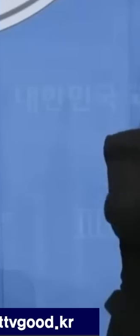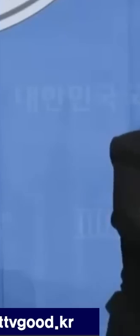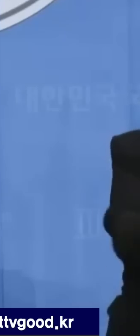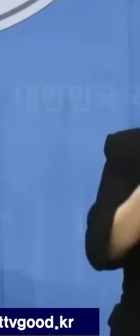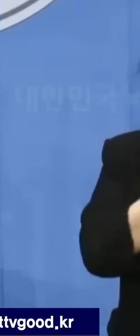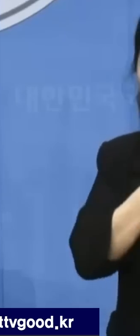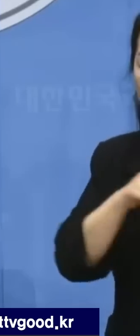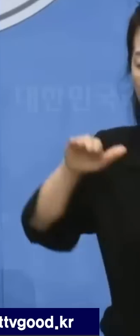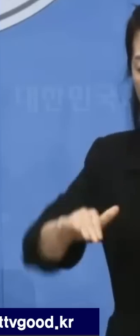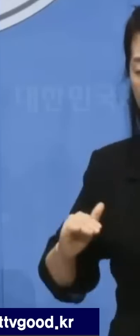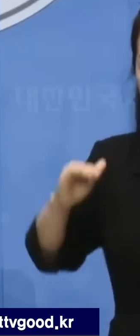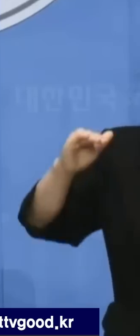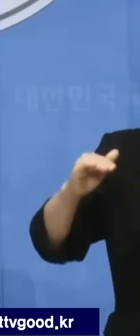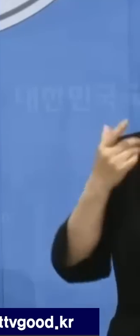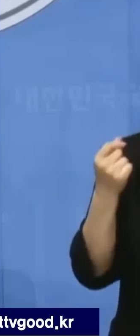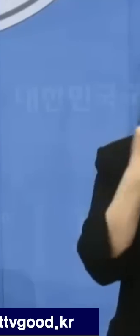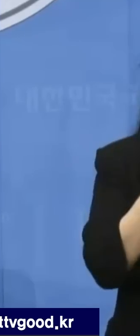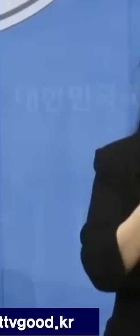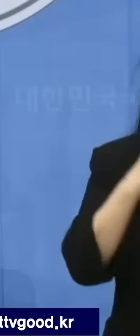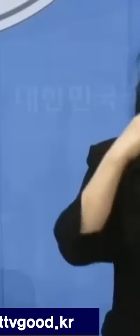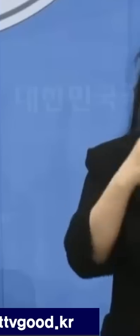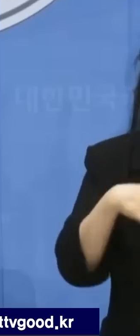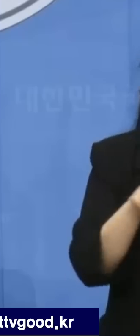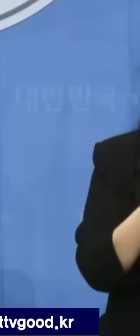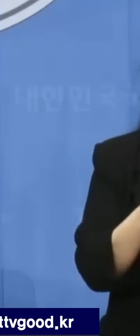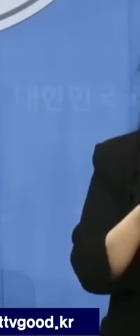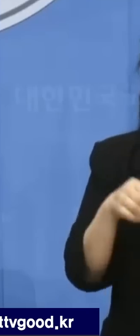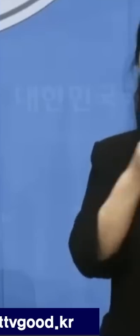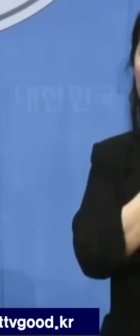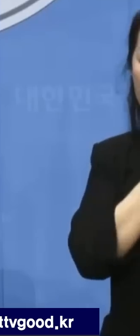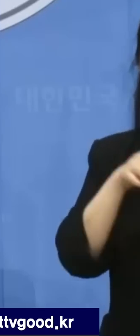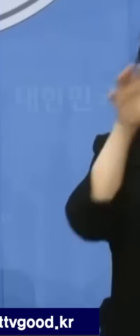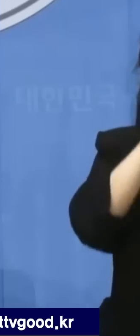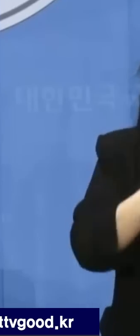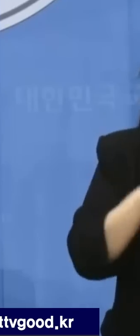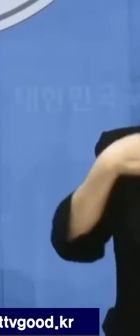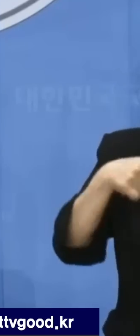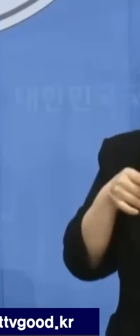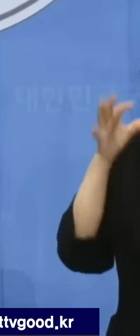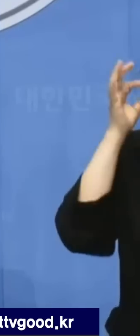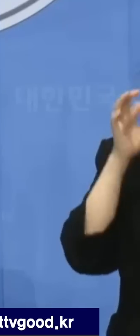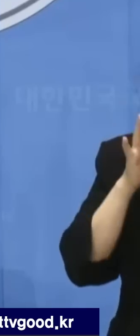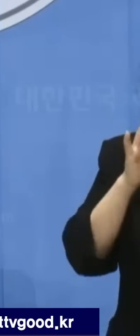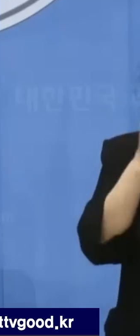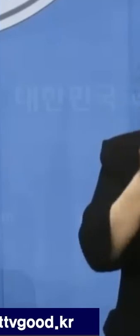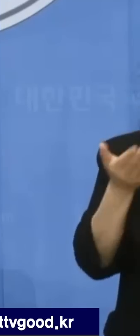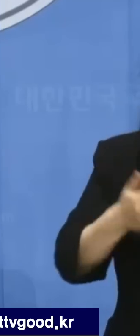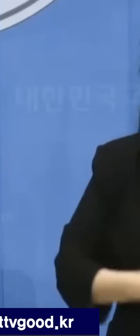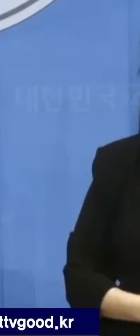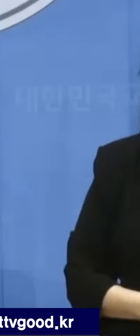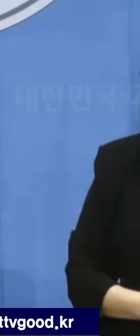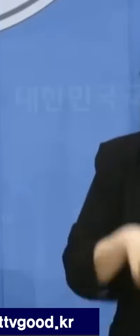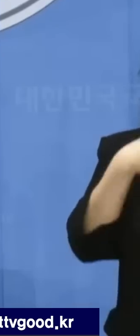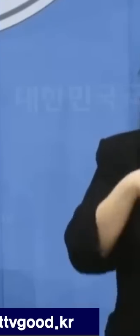당원들과의 소통을 강화해야 합니다. 이를 위해 전면적인 당원 연수와 교육 사업에 박차를 가하겠습니다. 당의